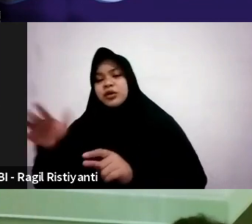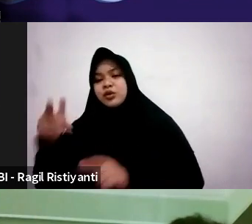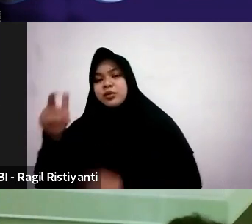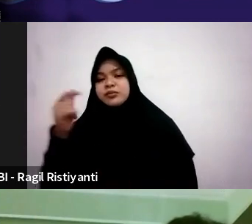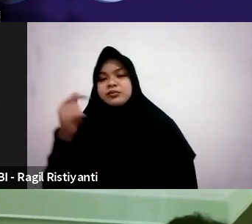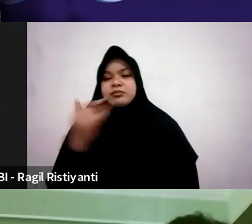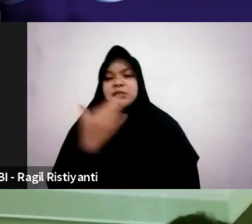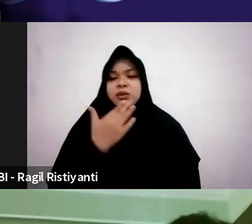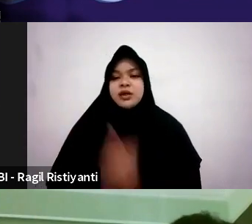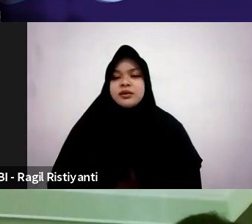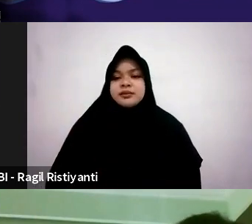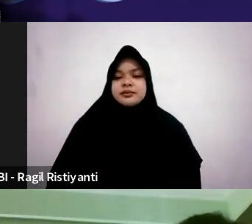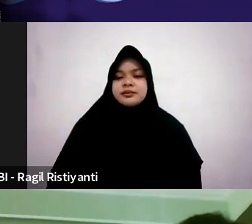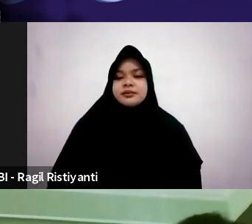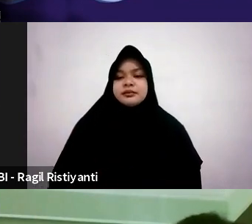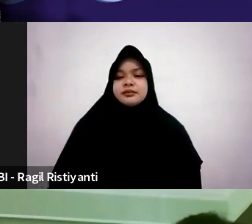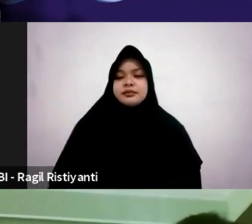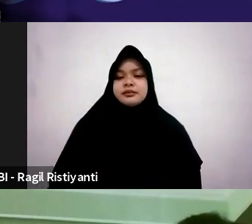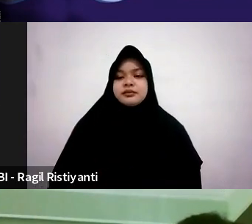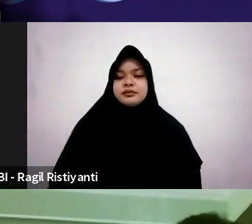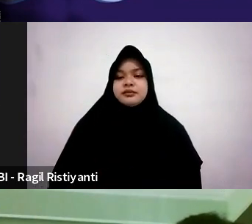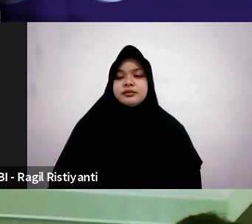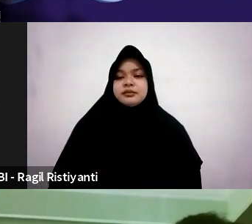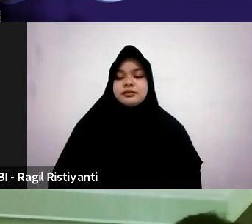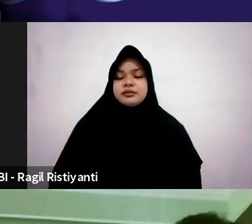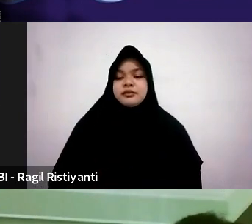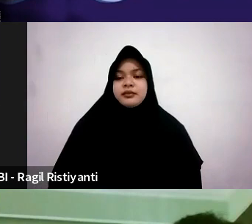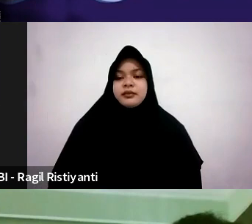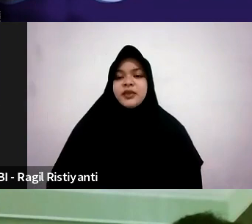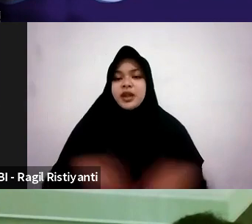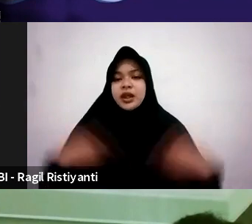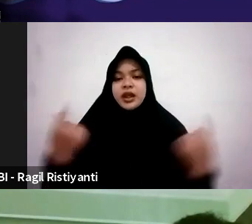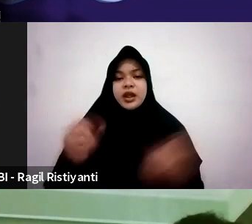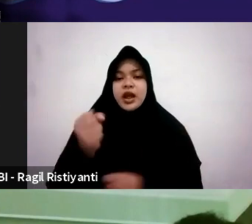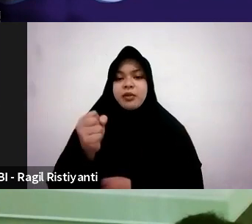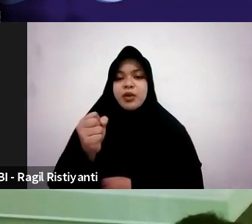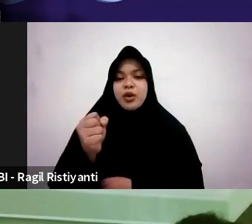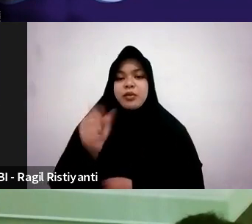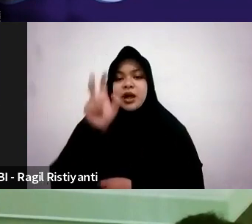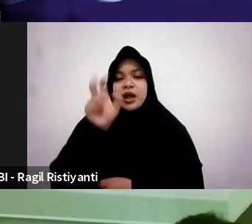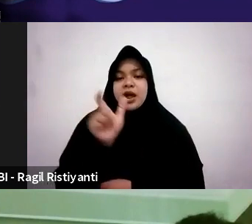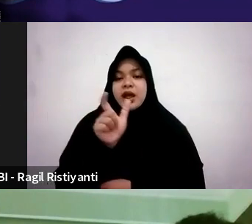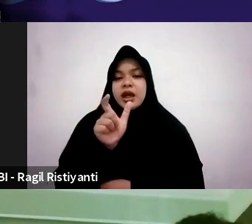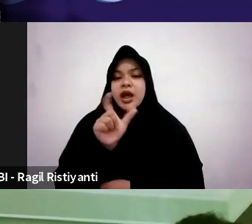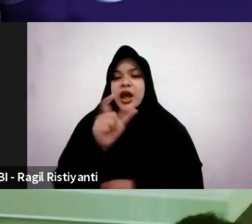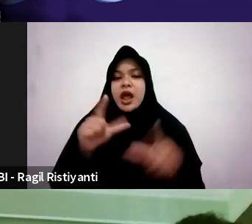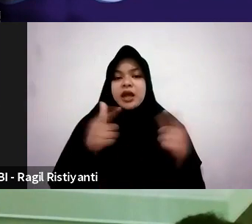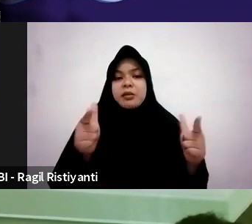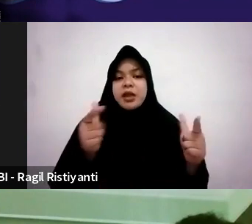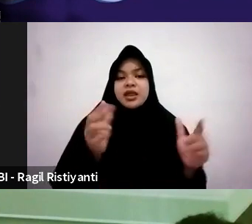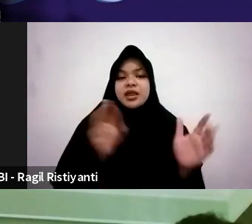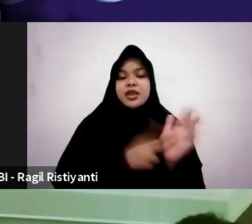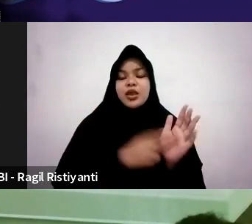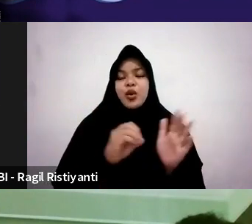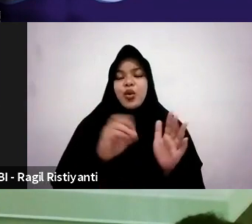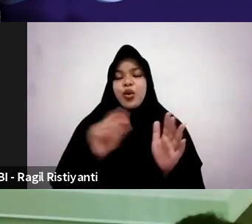apa namanya orang normal yang berpengharapan kita enggak mau kalimat pakai kalimat normal misalnya jadi kita sendiri